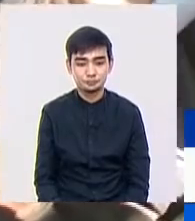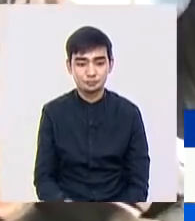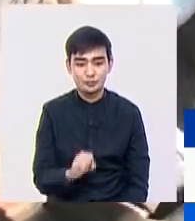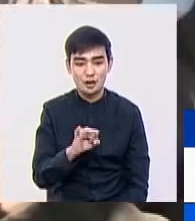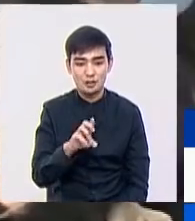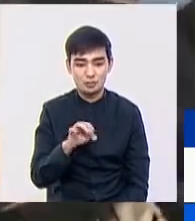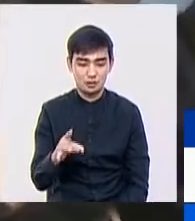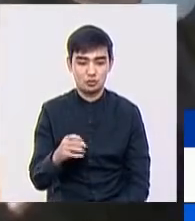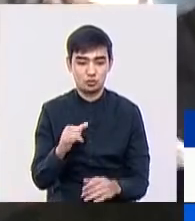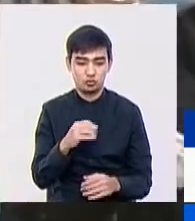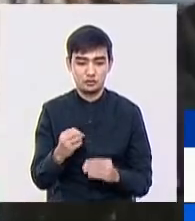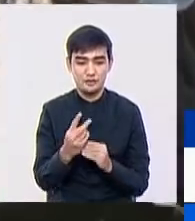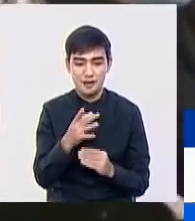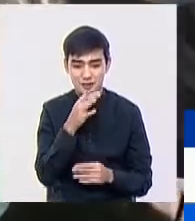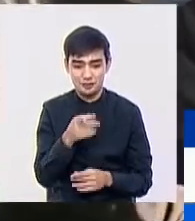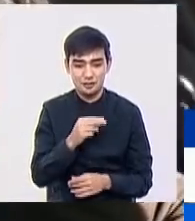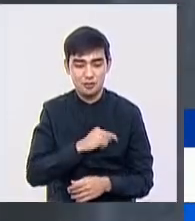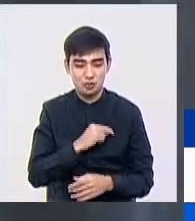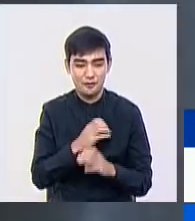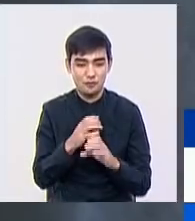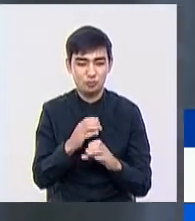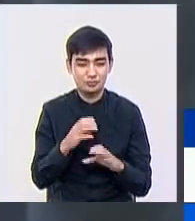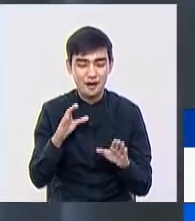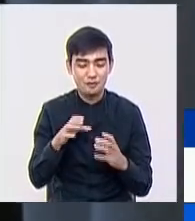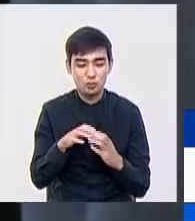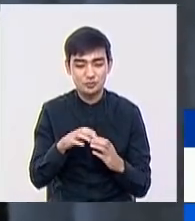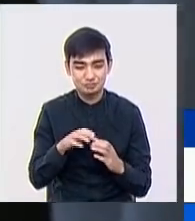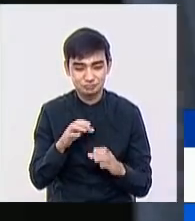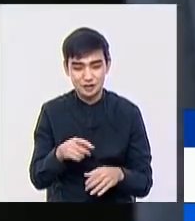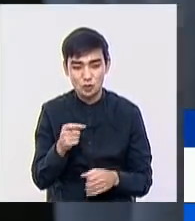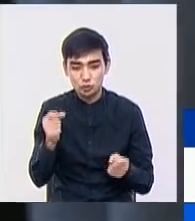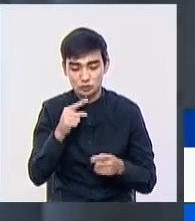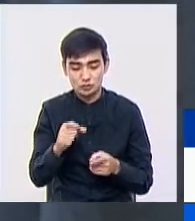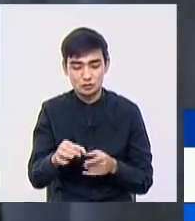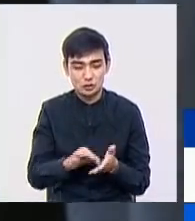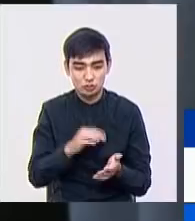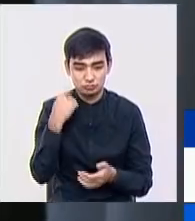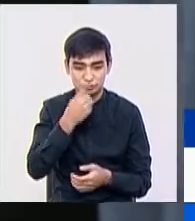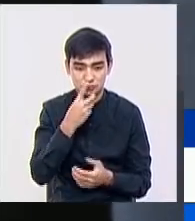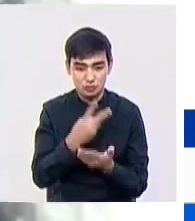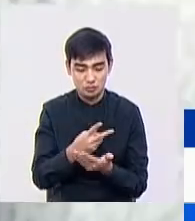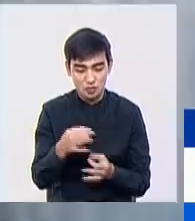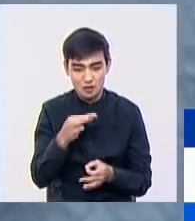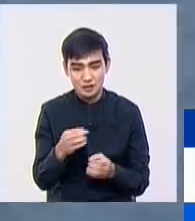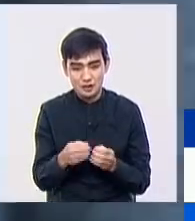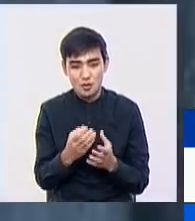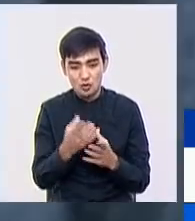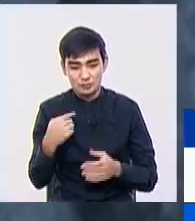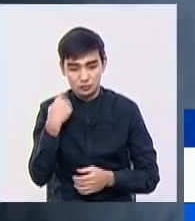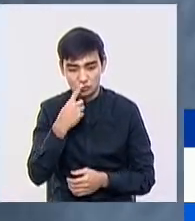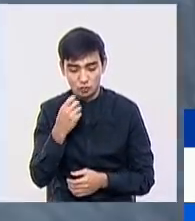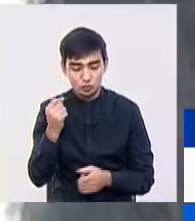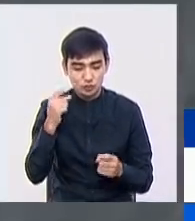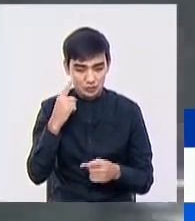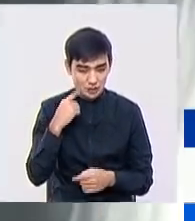Айбар Тажибаев уже 12 лет работает кондуктором. Воров-карманников узнает с первого взгляда и несколько десятков знает в лицо. Говорит, как правило, они